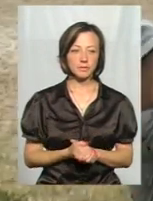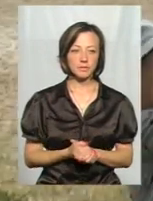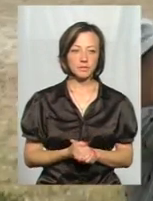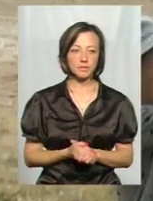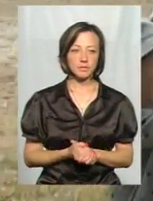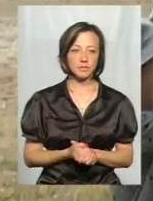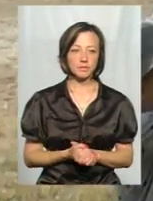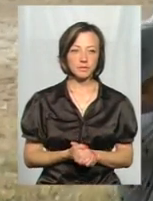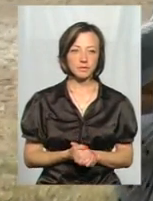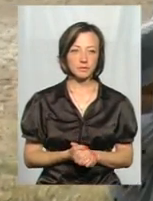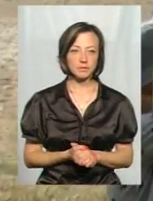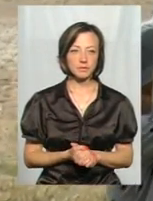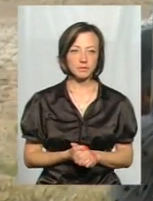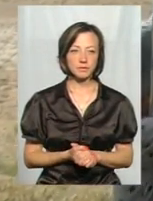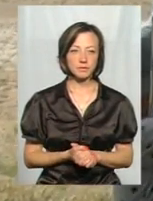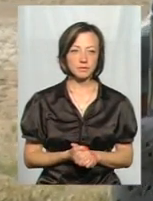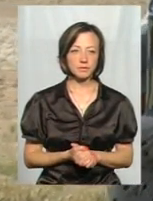баки.